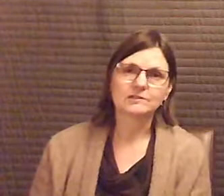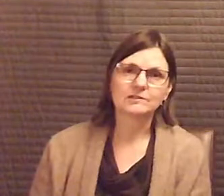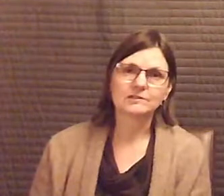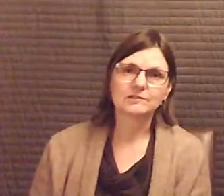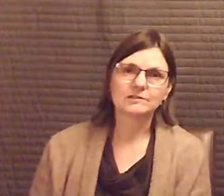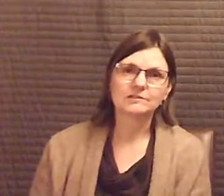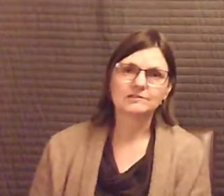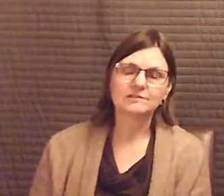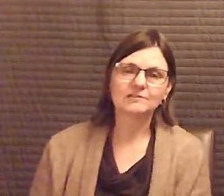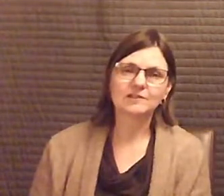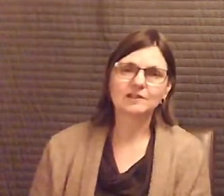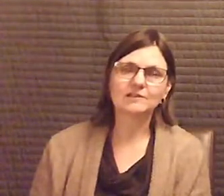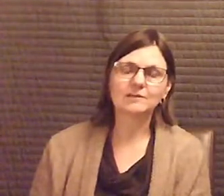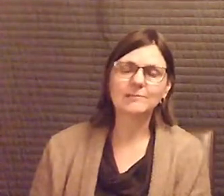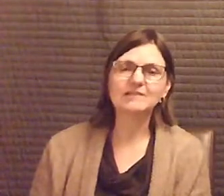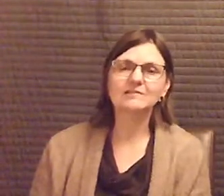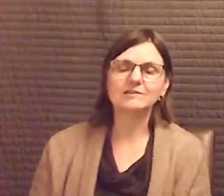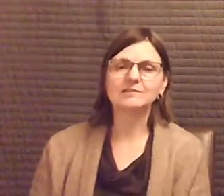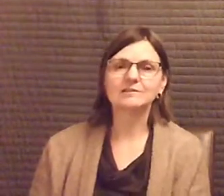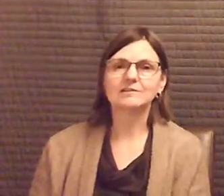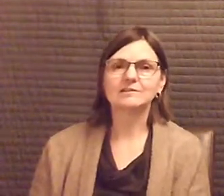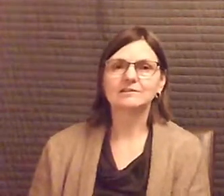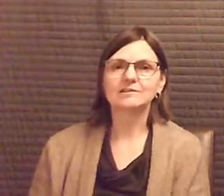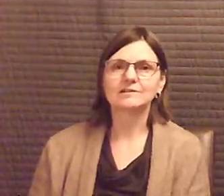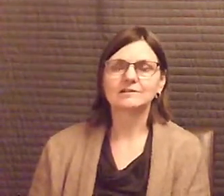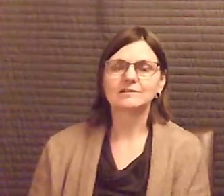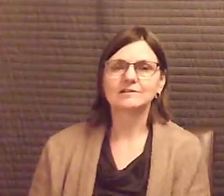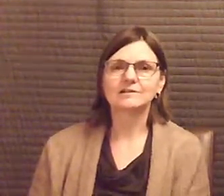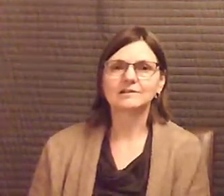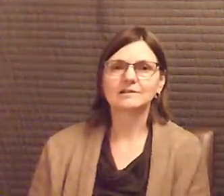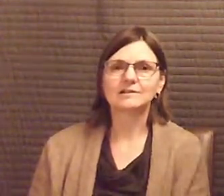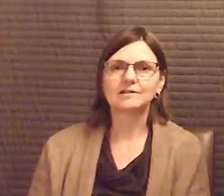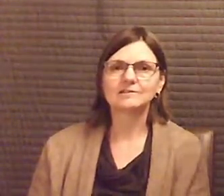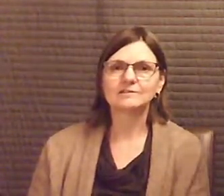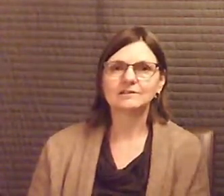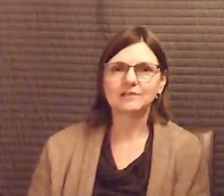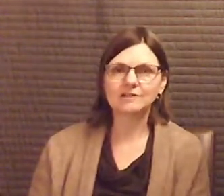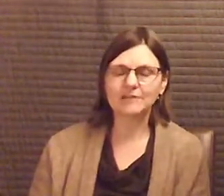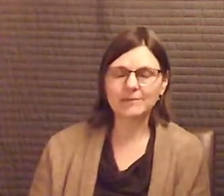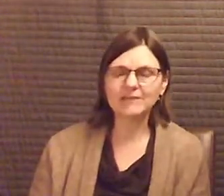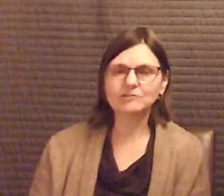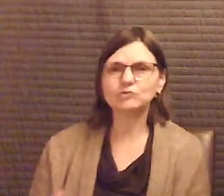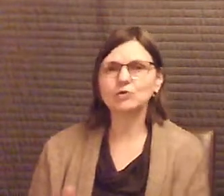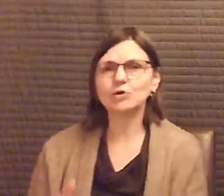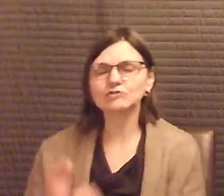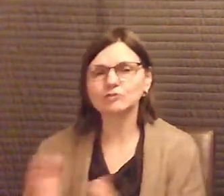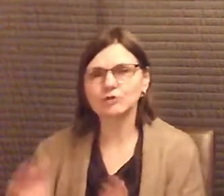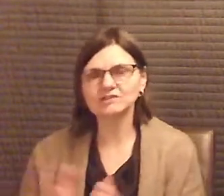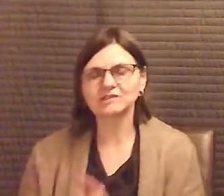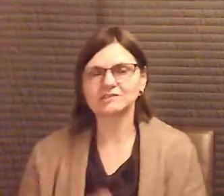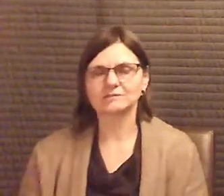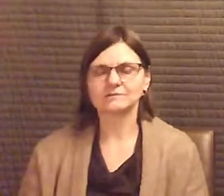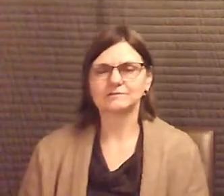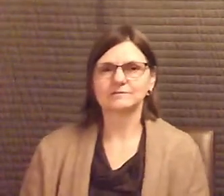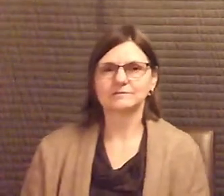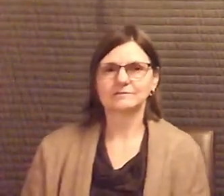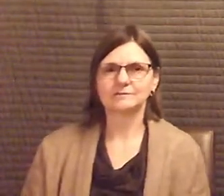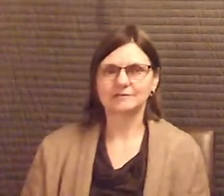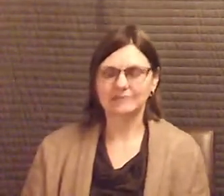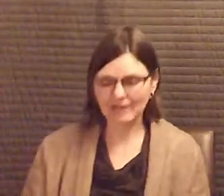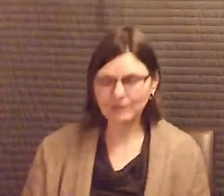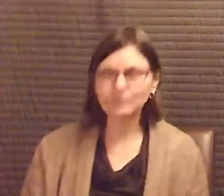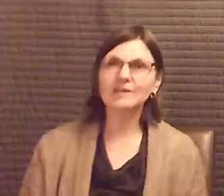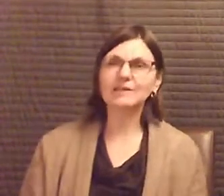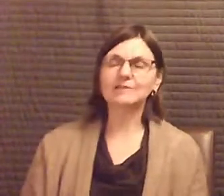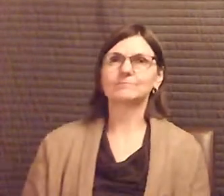sneller klaar dan zal de gemeente de george ontdubbelaar kassa de gemeente nooit tekortschieten den duur om